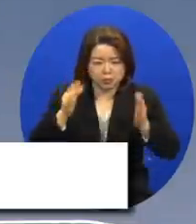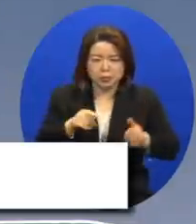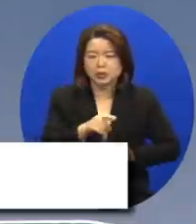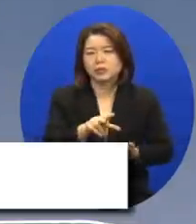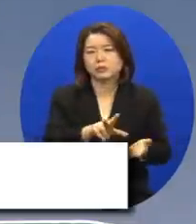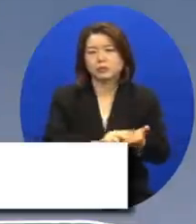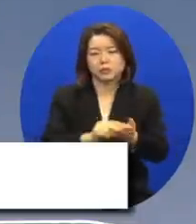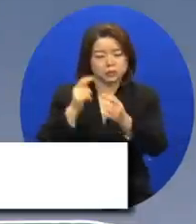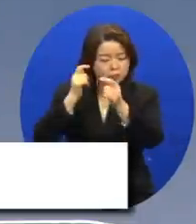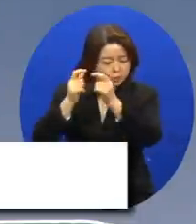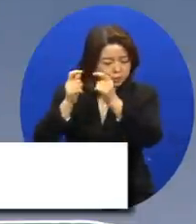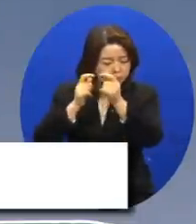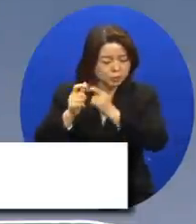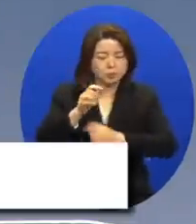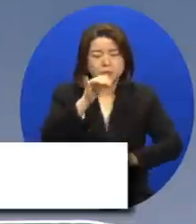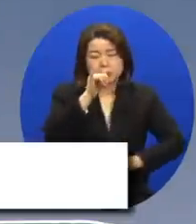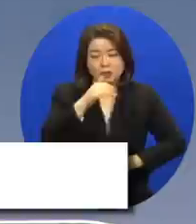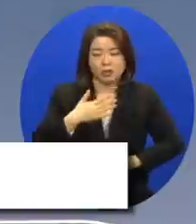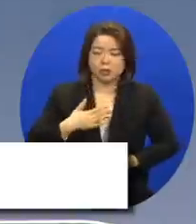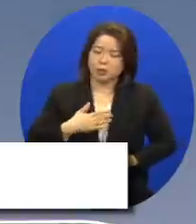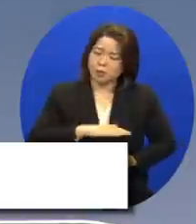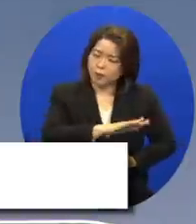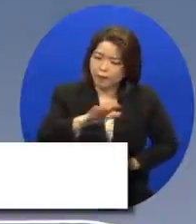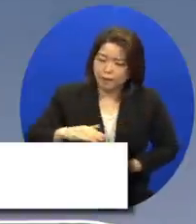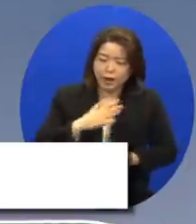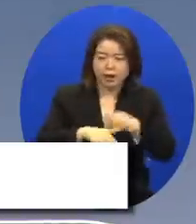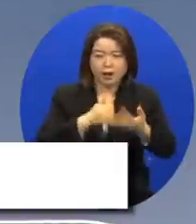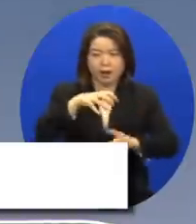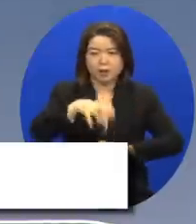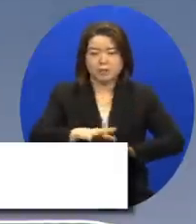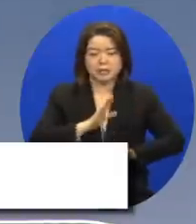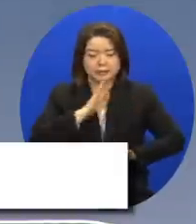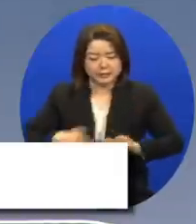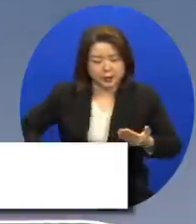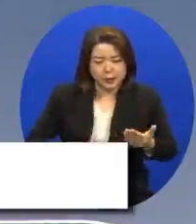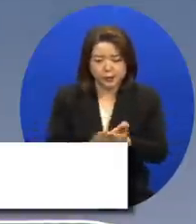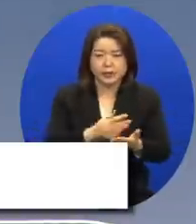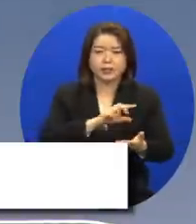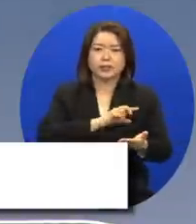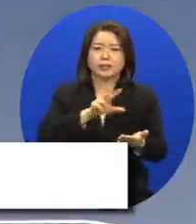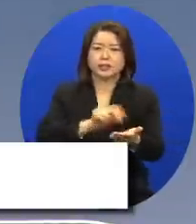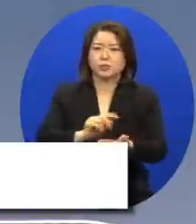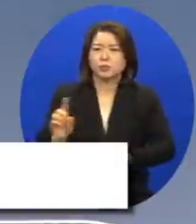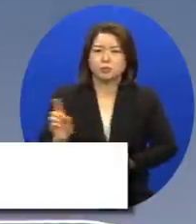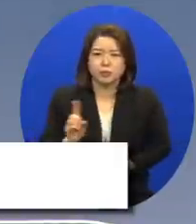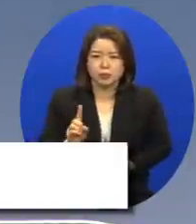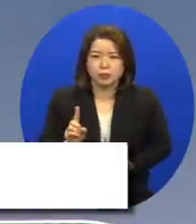했습니다 부 대체 우리가 하나님 앞에 진짜로 해결될 제목이 뭘까